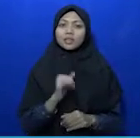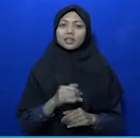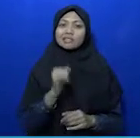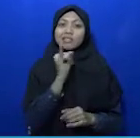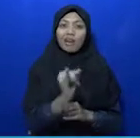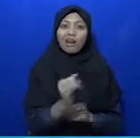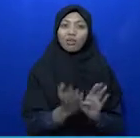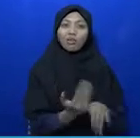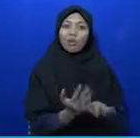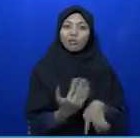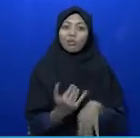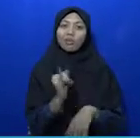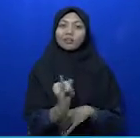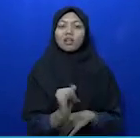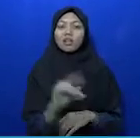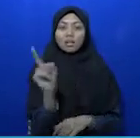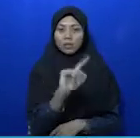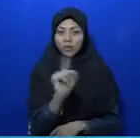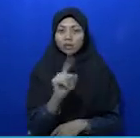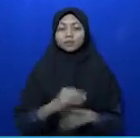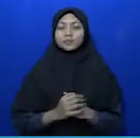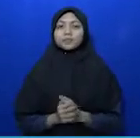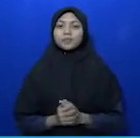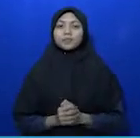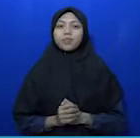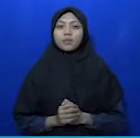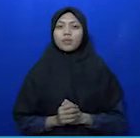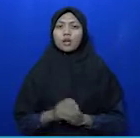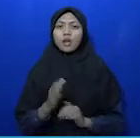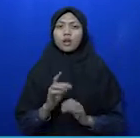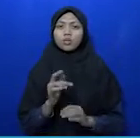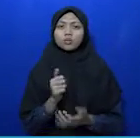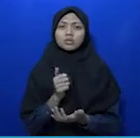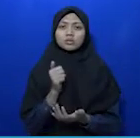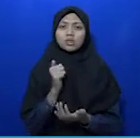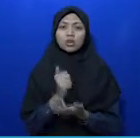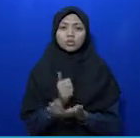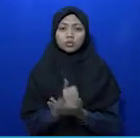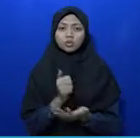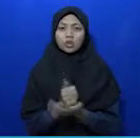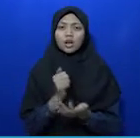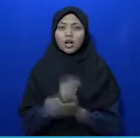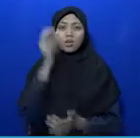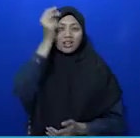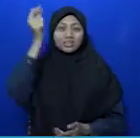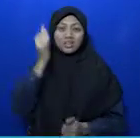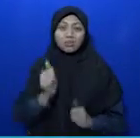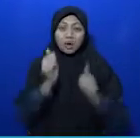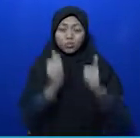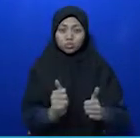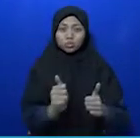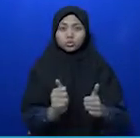satu. Nah kemudian yang kedua, saya kira kalau HOA tadi berjalan dengan baik, kemudian diversifikasi saham